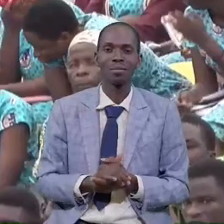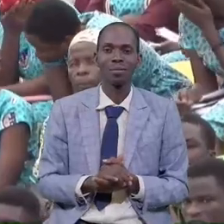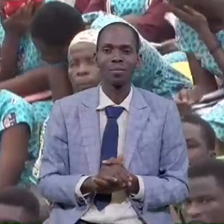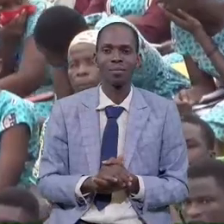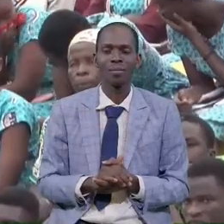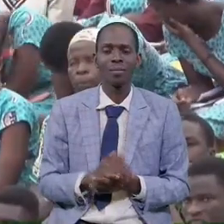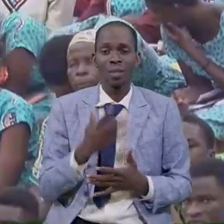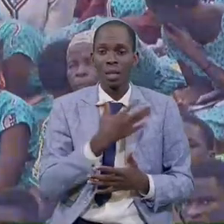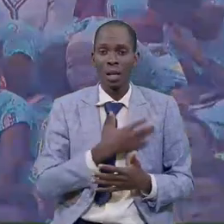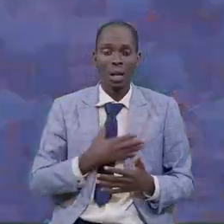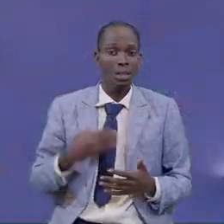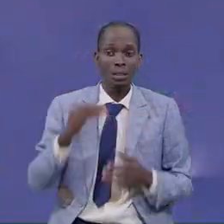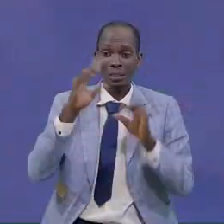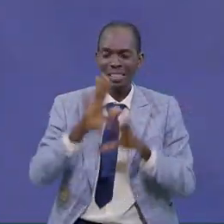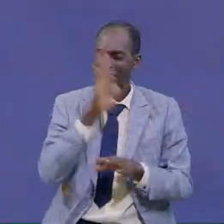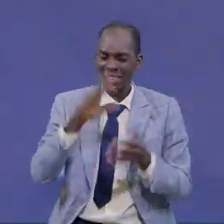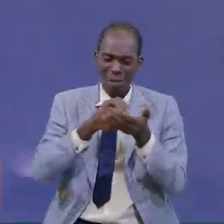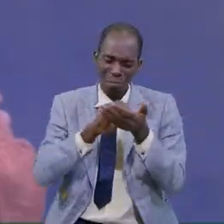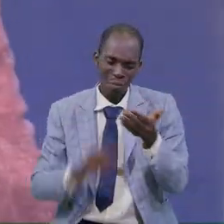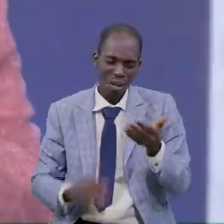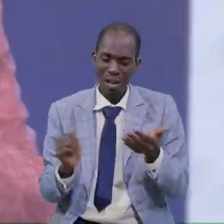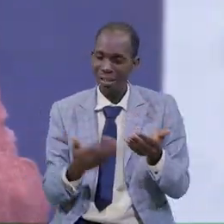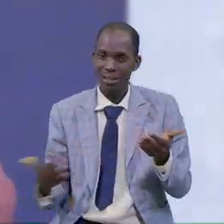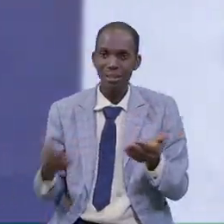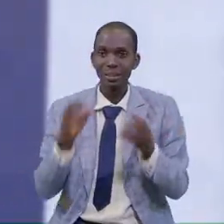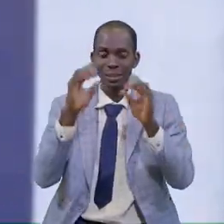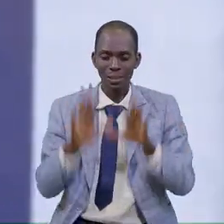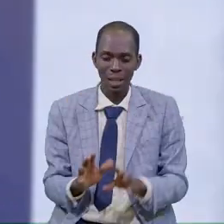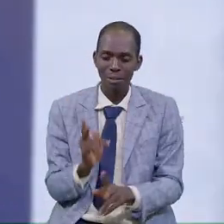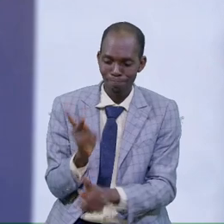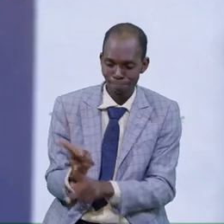102. Et il n'a rien diminué. Il a laissé ça comme ça.